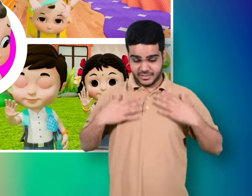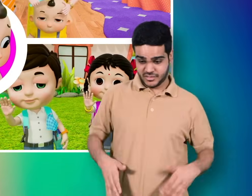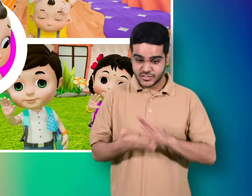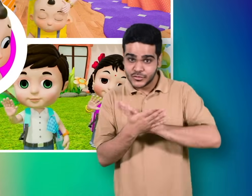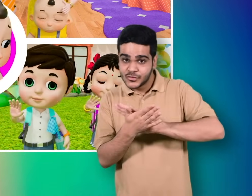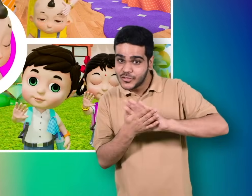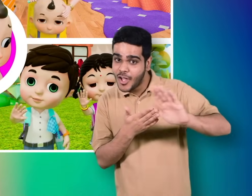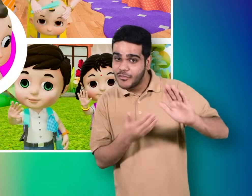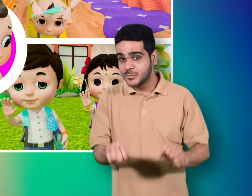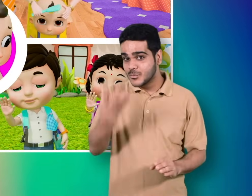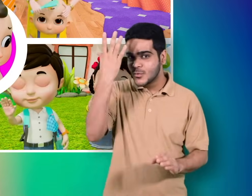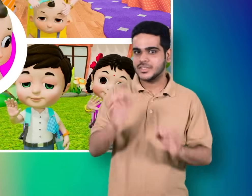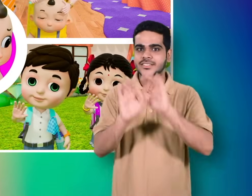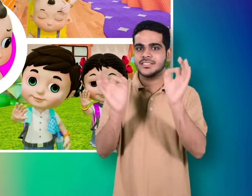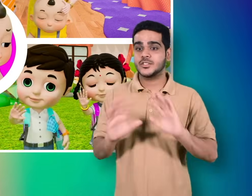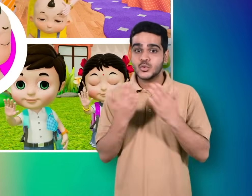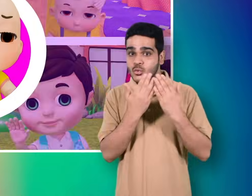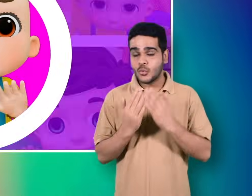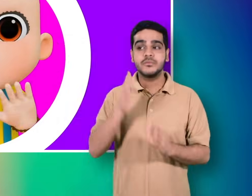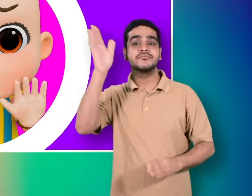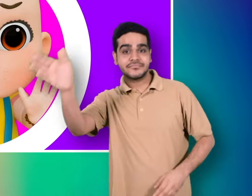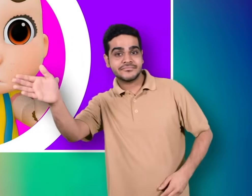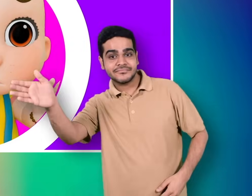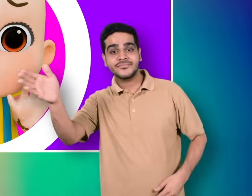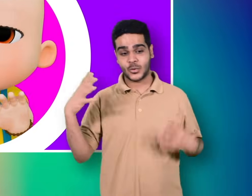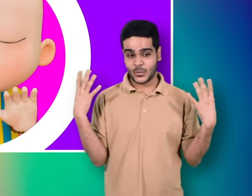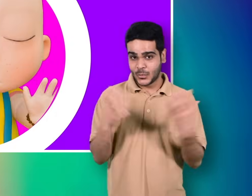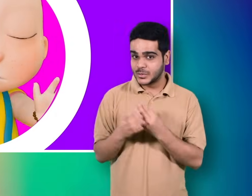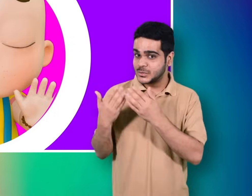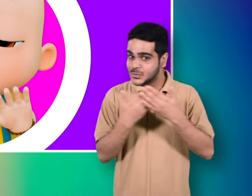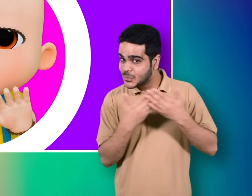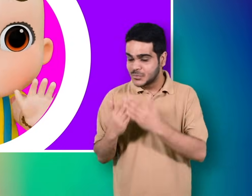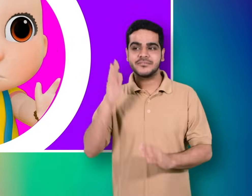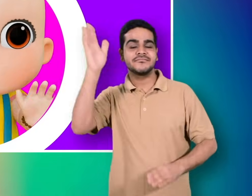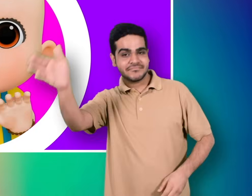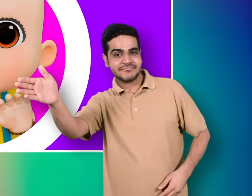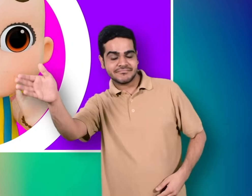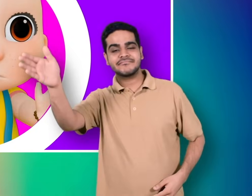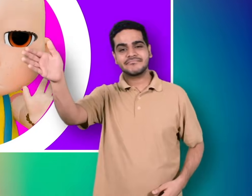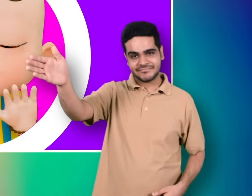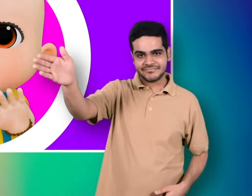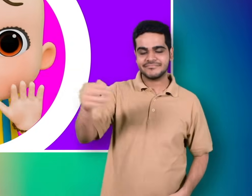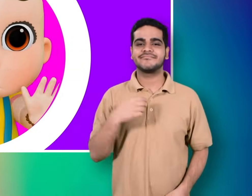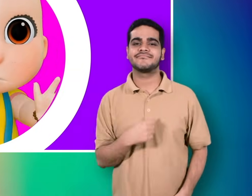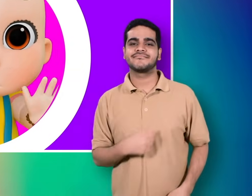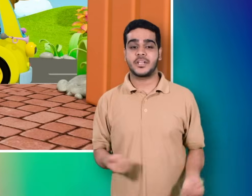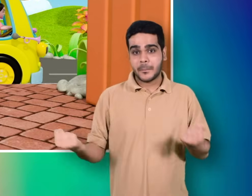साफ स्वच्छ पोशाक पहनकर सुबह सुबह स्कूल चले हम। स्कूल चले